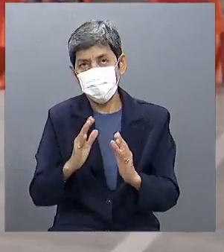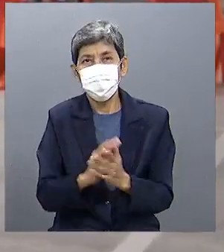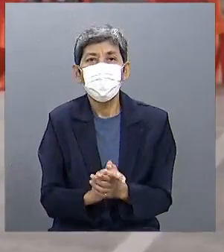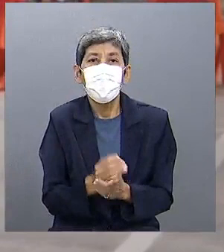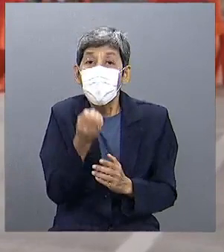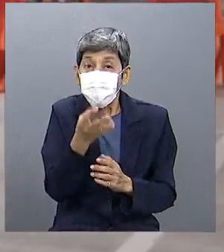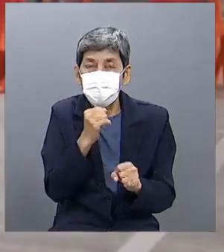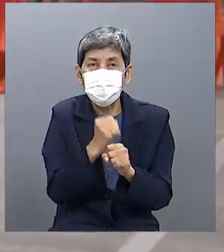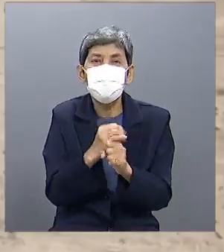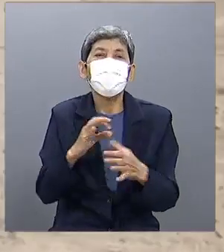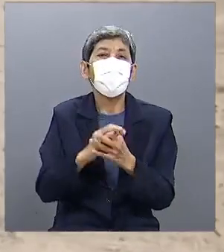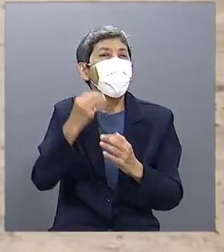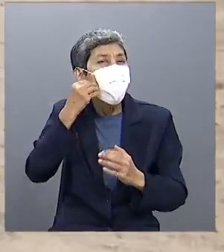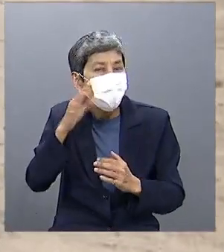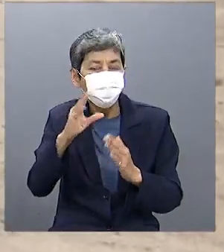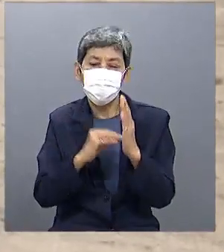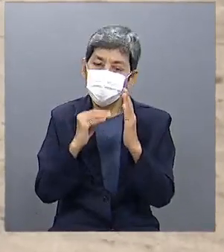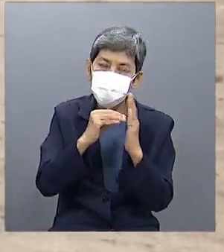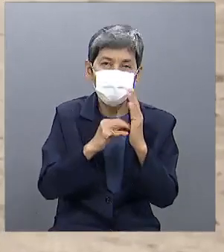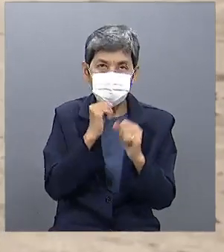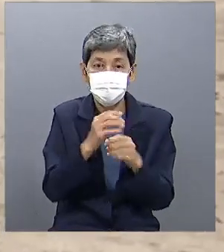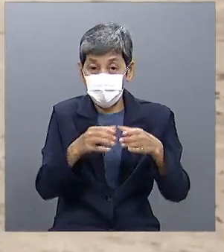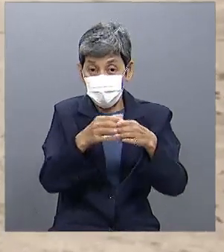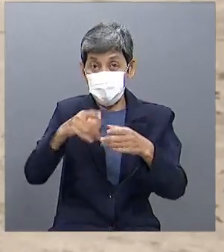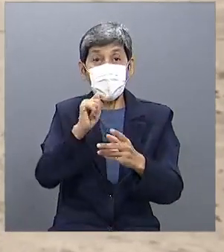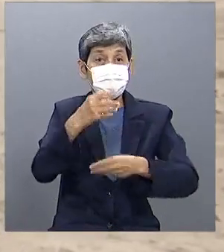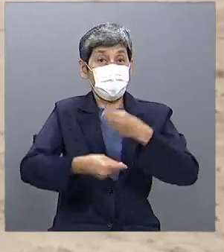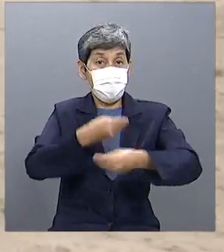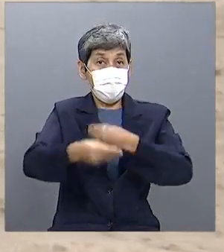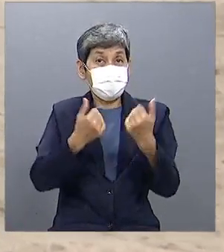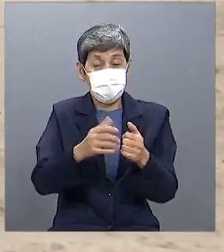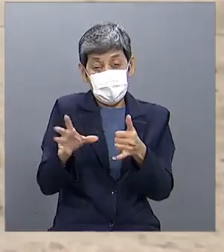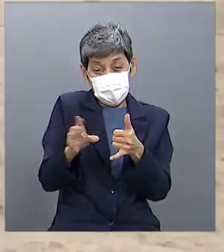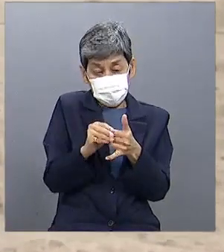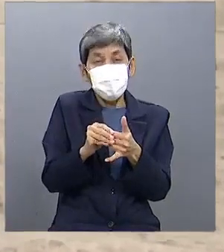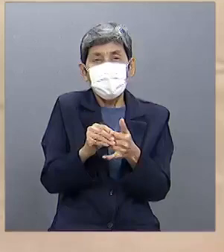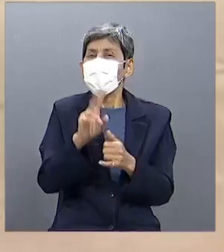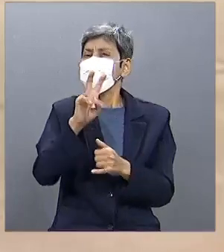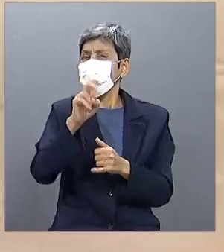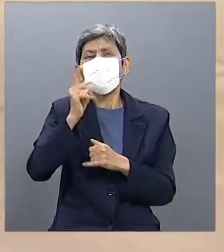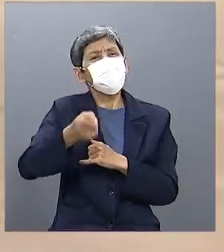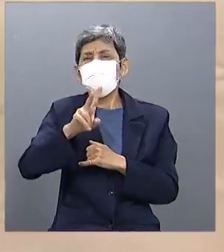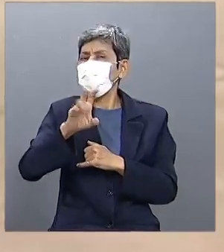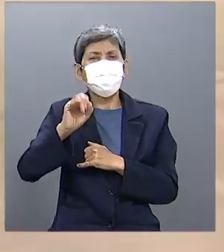ที่เดินทางกลับภูมิลำเนาค่ะพลาสเตอร์ตลาดโรงสียืนยันว่าการติดเชื้อยังอยู่ที่ 254คนยังไม่มีผู้ป่วยเพิ่ม